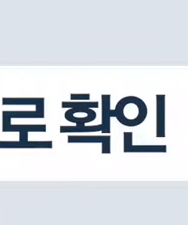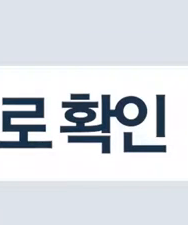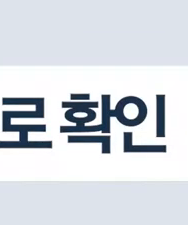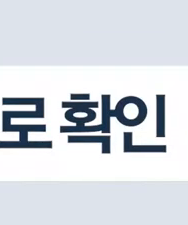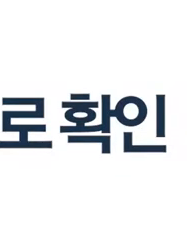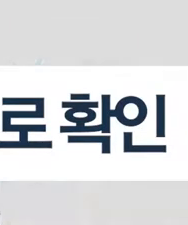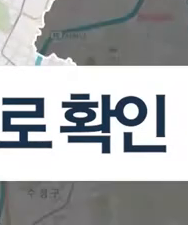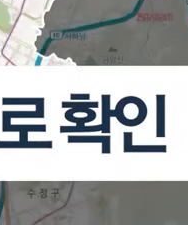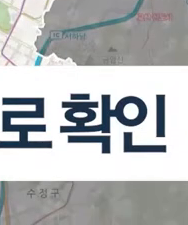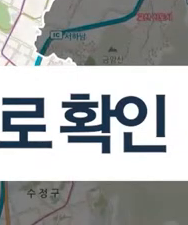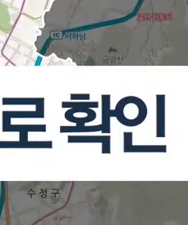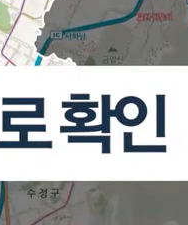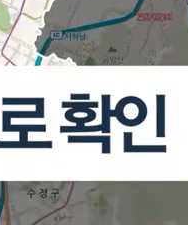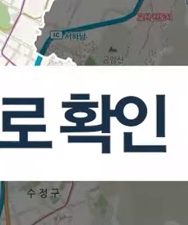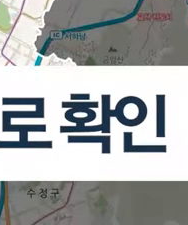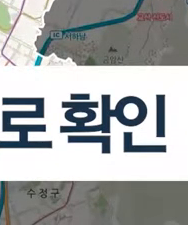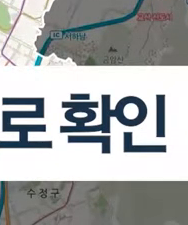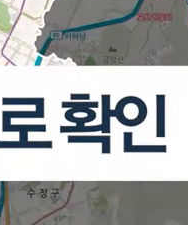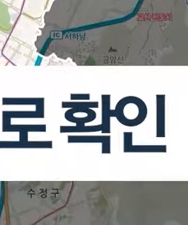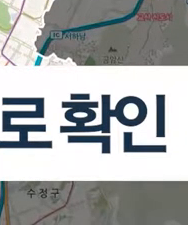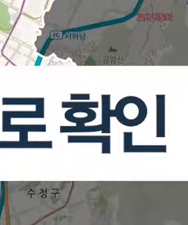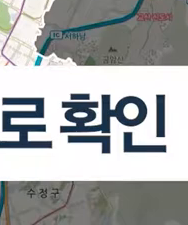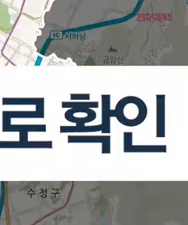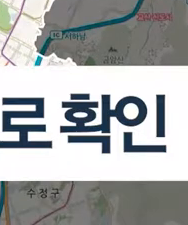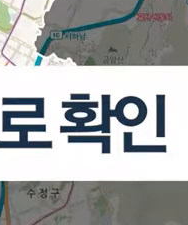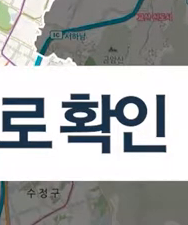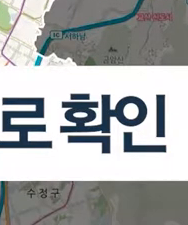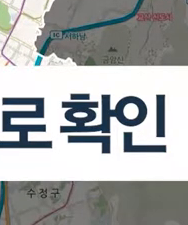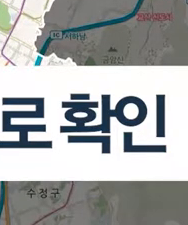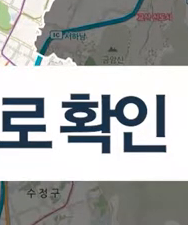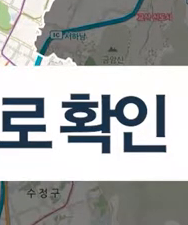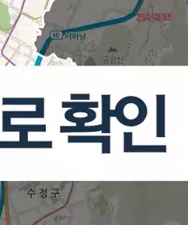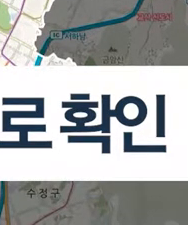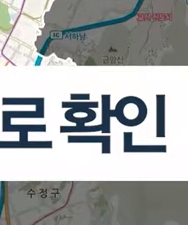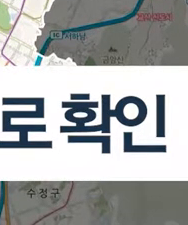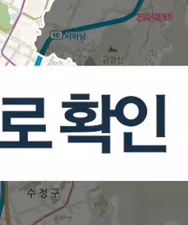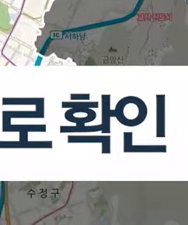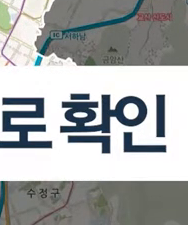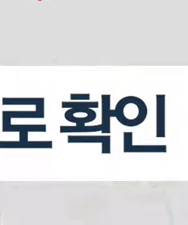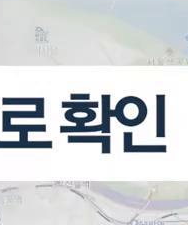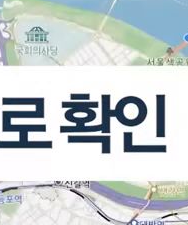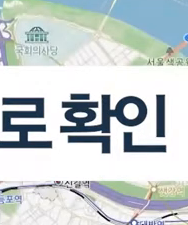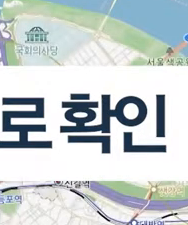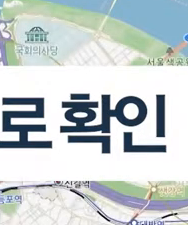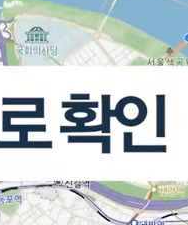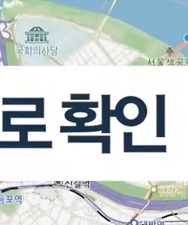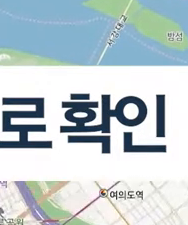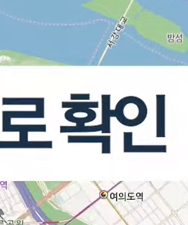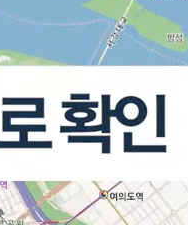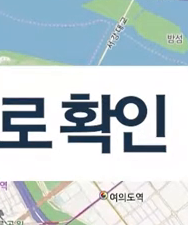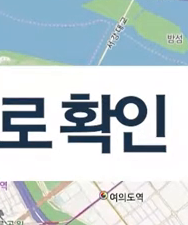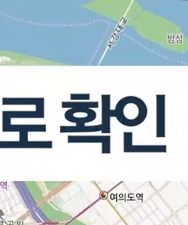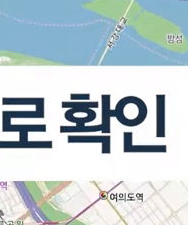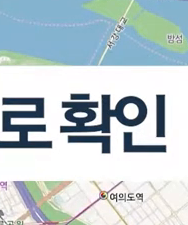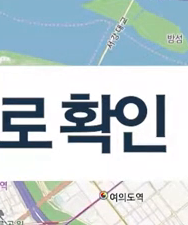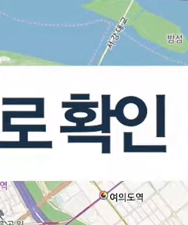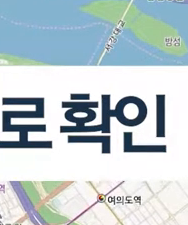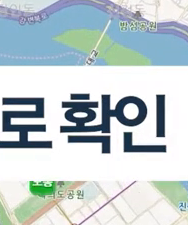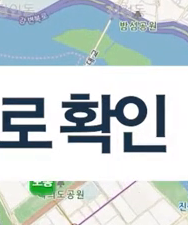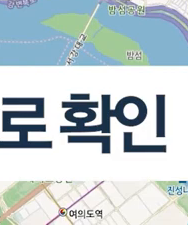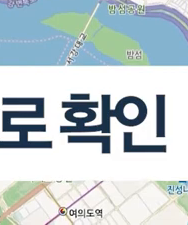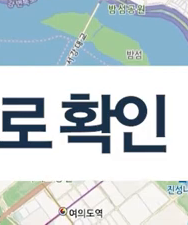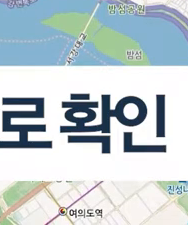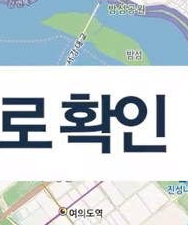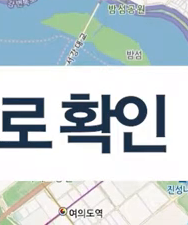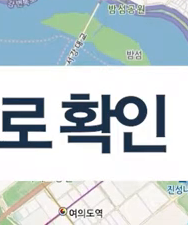앞으로는 온라인 지도 서비스 스마트 서울 맵을 통해 강서군의 선별진료소와 임시선별검사소의 실시간 혼잡도와 예상 대기시간을